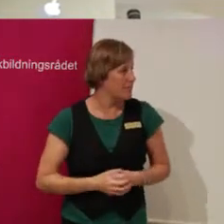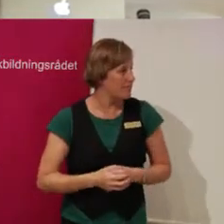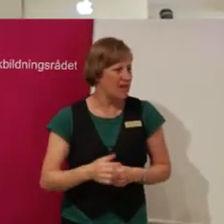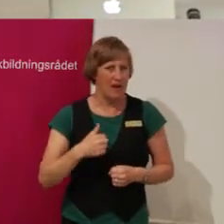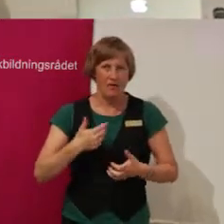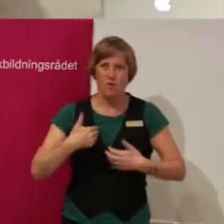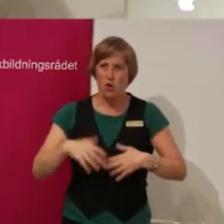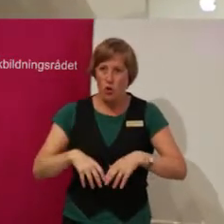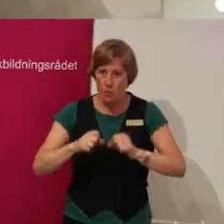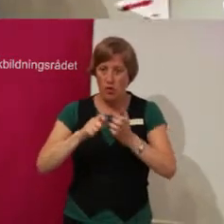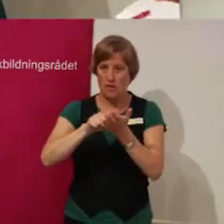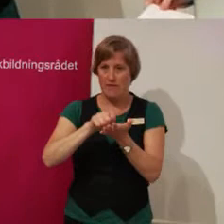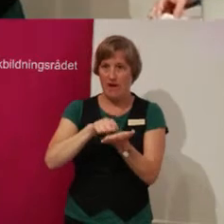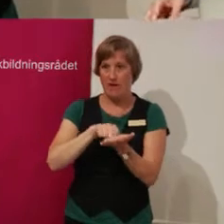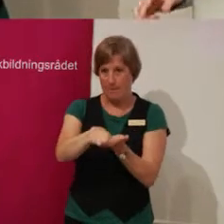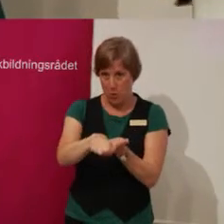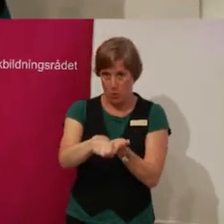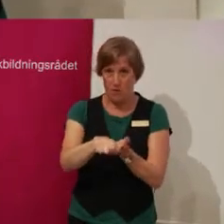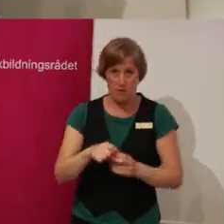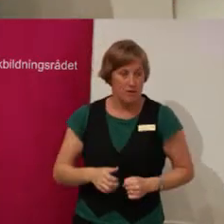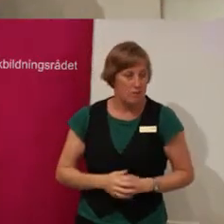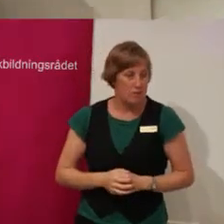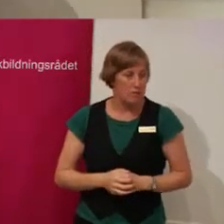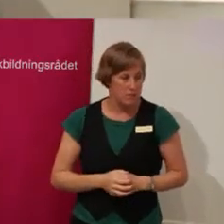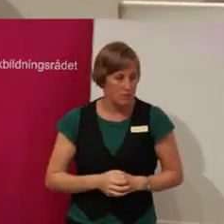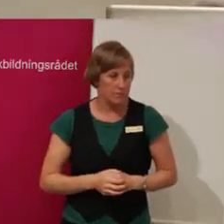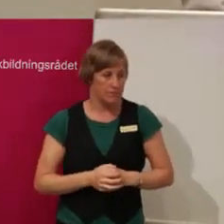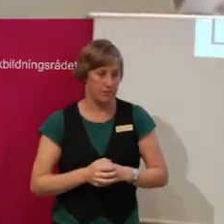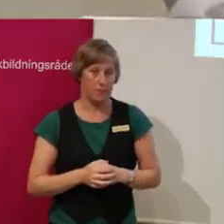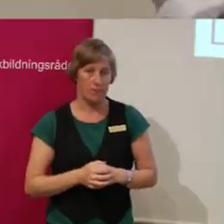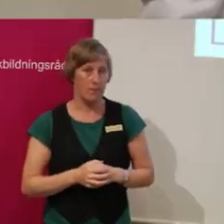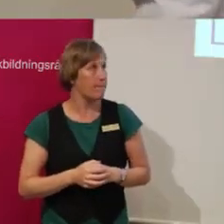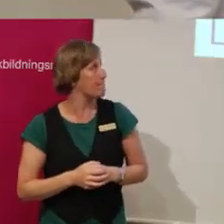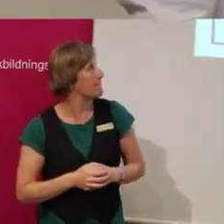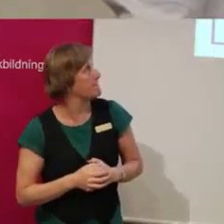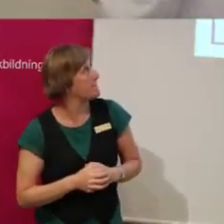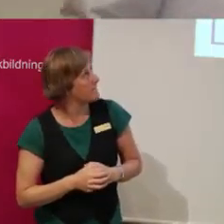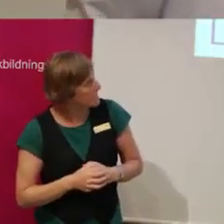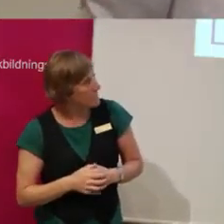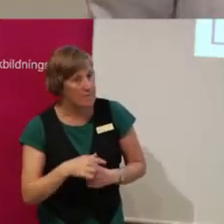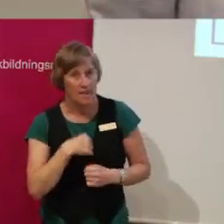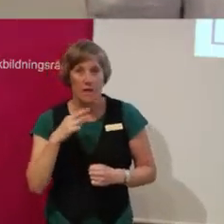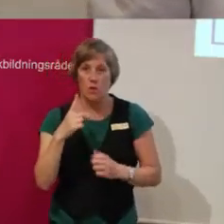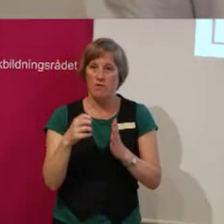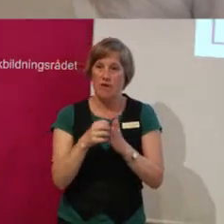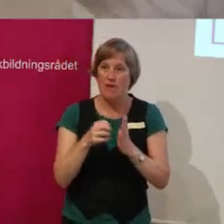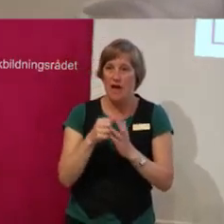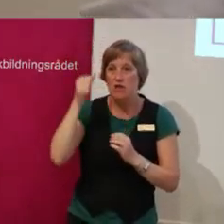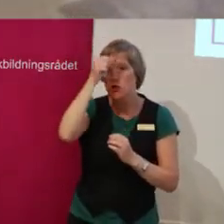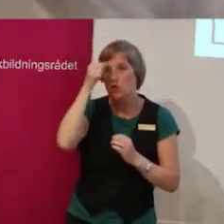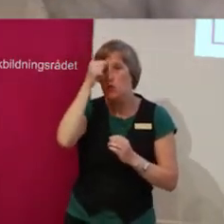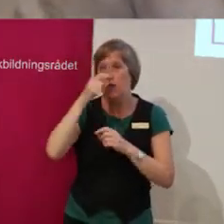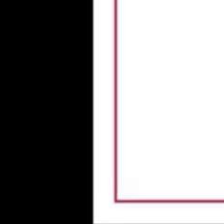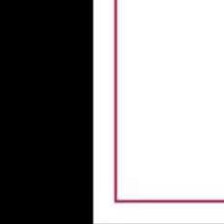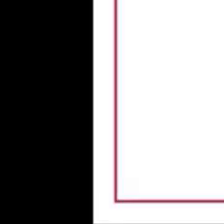fått i uppdrag att skriva då en rapport för Folkbildningsrådet räkning där vi utvärderar studieförbundens